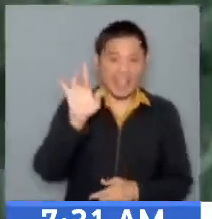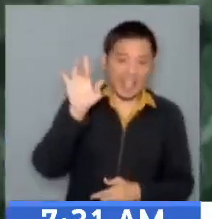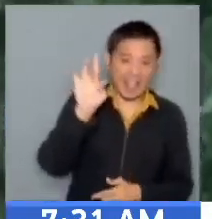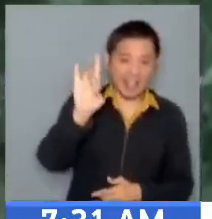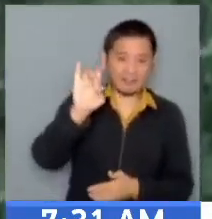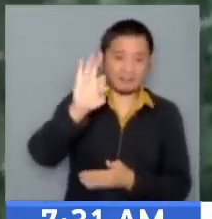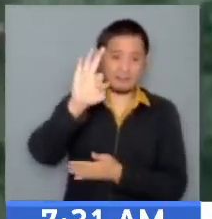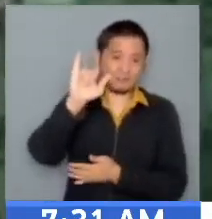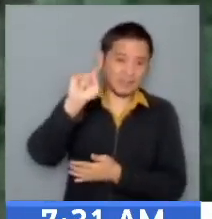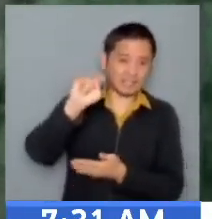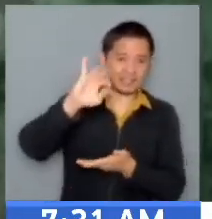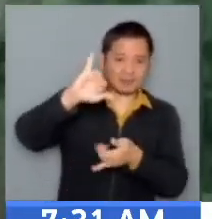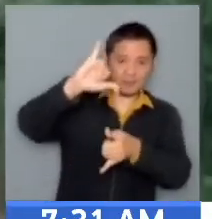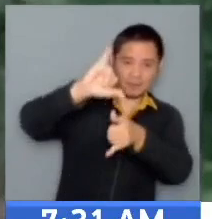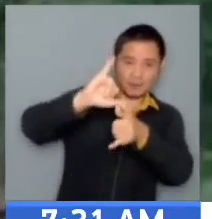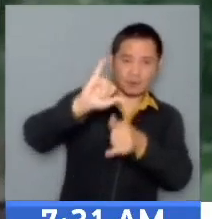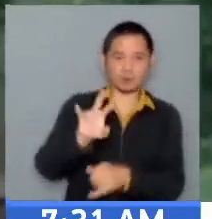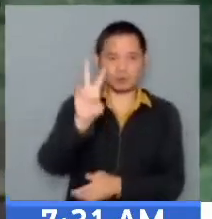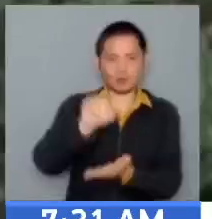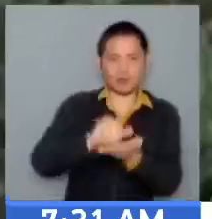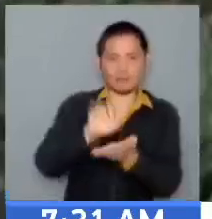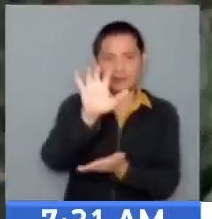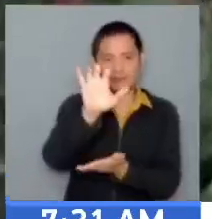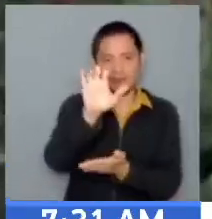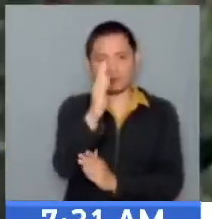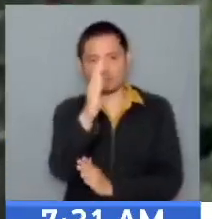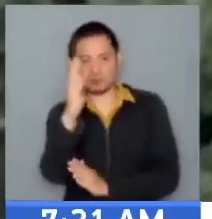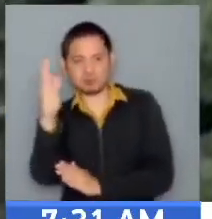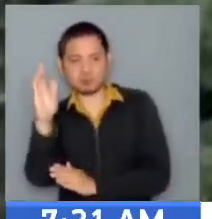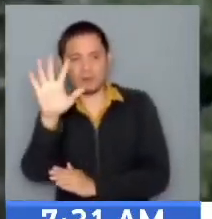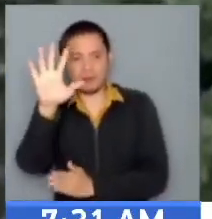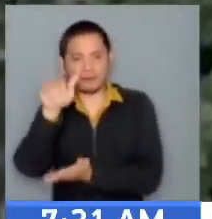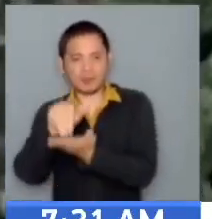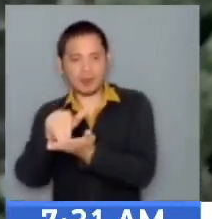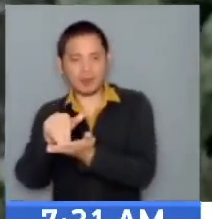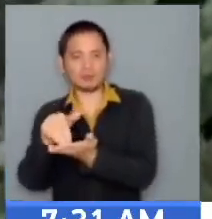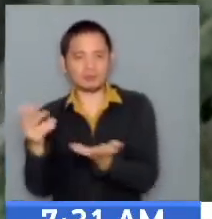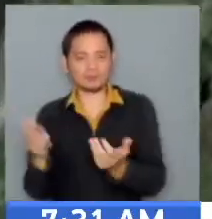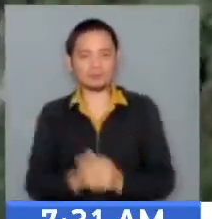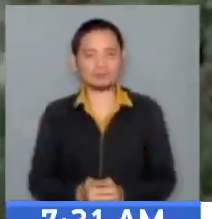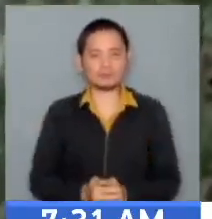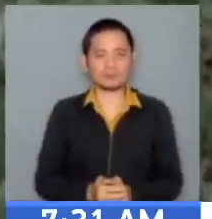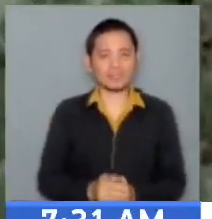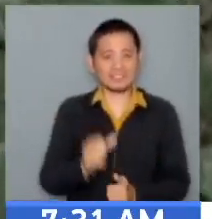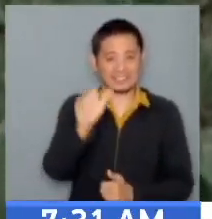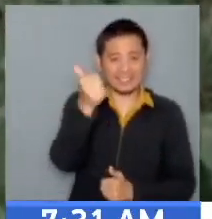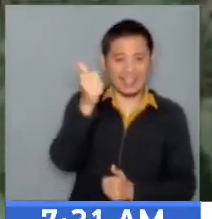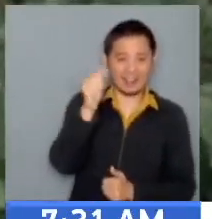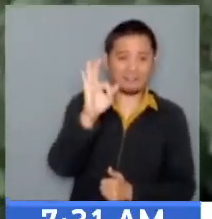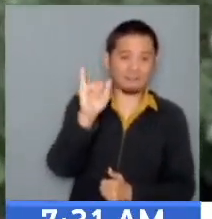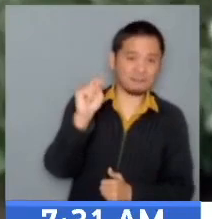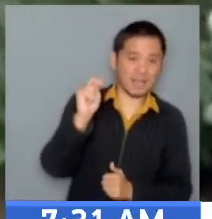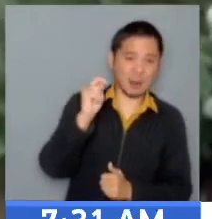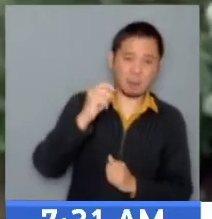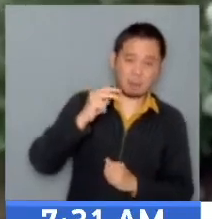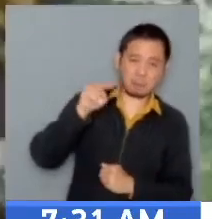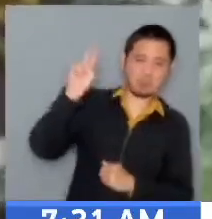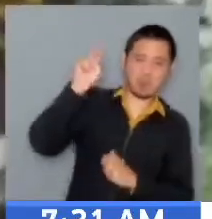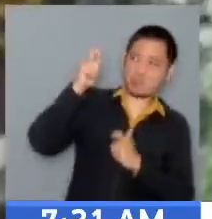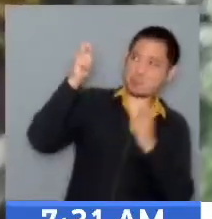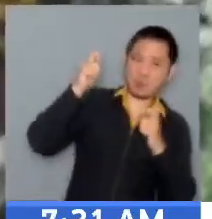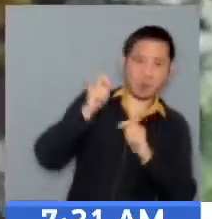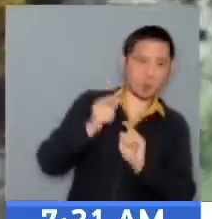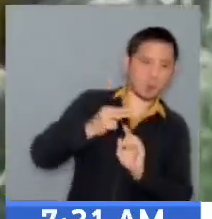2,500 pesos hanggang 5,000 pesos. Pinakamalaki naman, Ivan, yung 10 feet na Christmas tree na mabibili mula